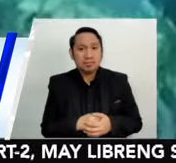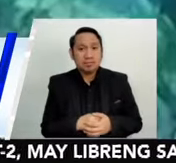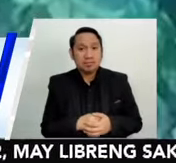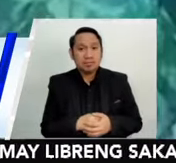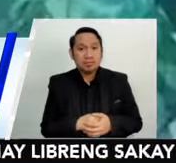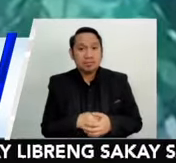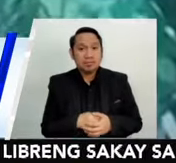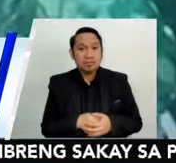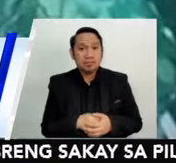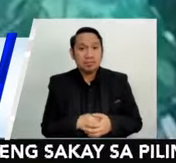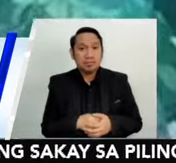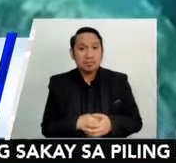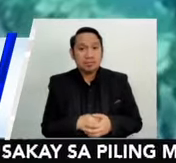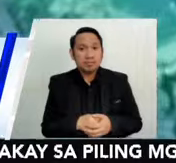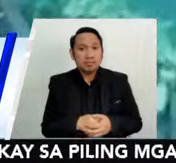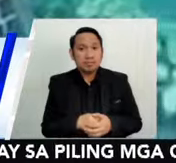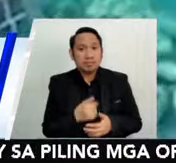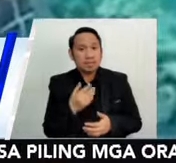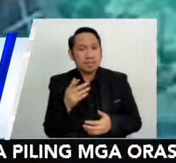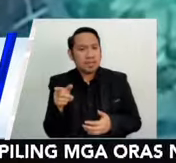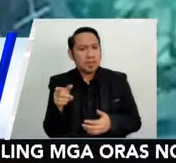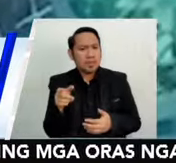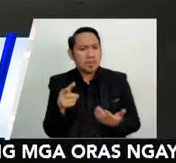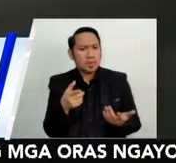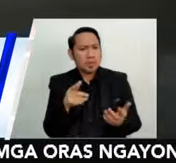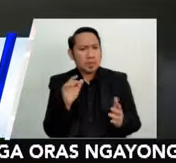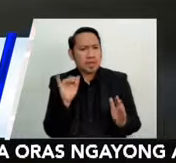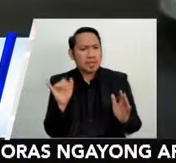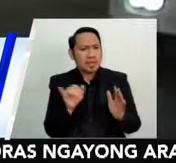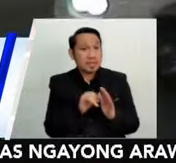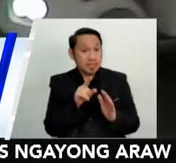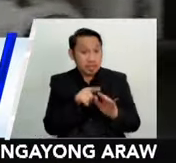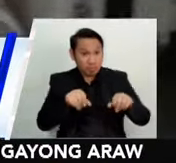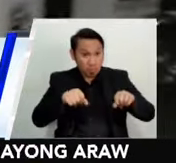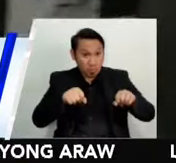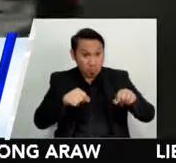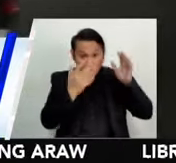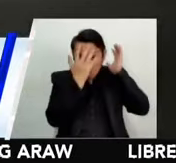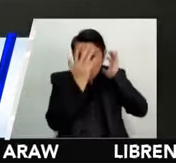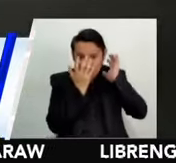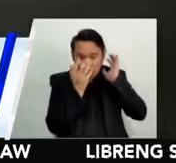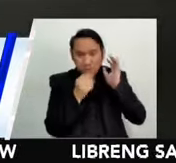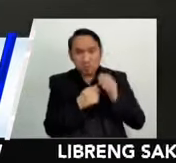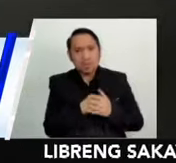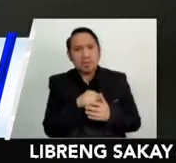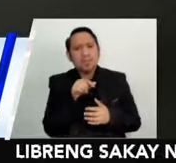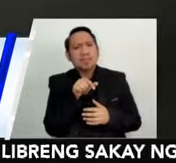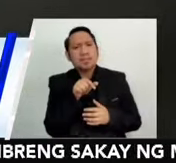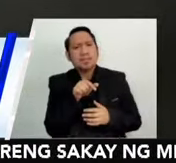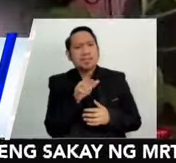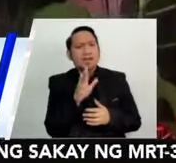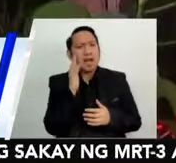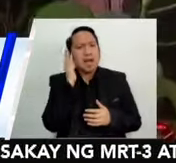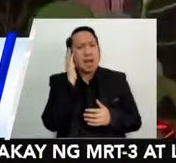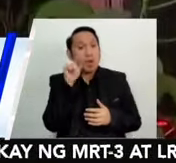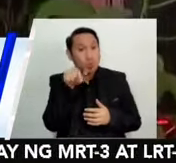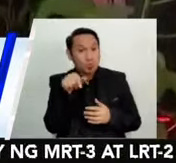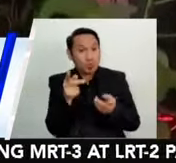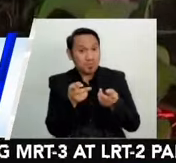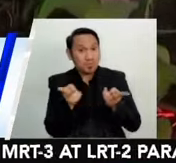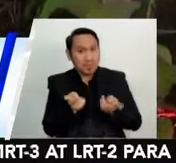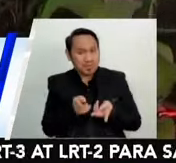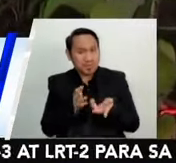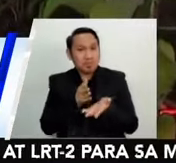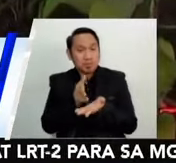din. Hindi pa matukoy ang pagkakakilala ng rider. Pinuntahan namin ang mismong barangay hall kung saan nangyari ang pang-holdup. May humarap sa